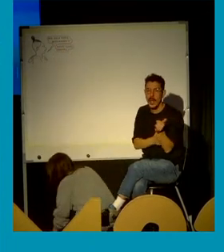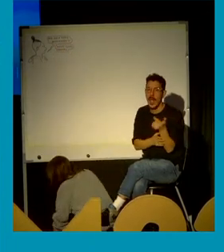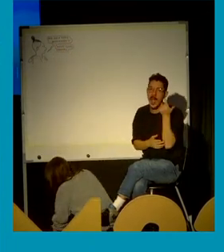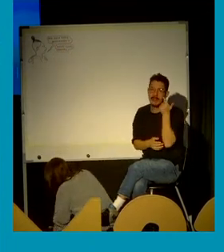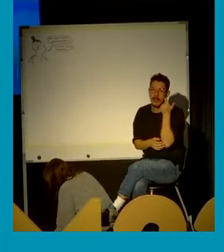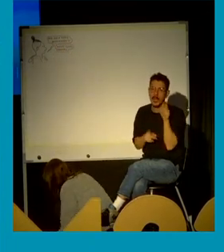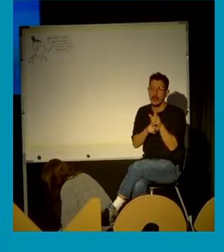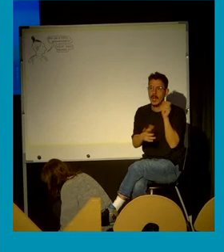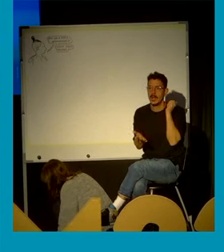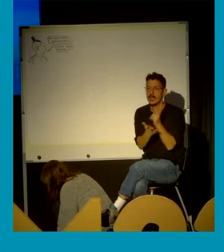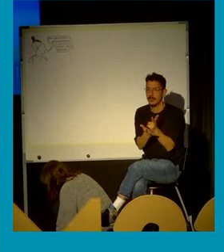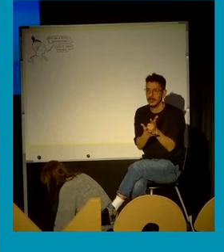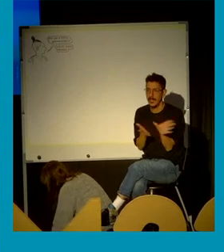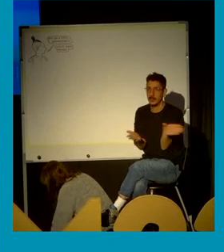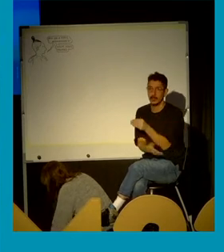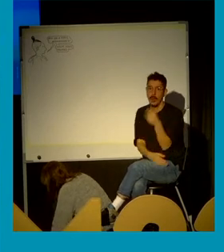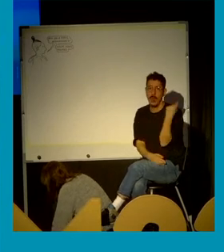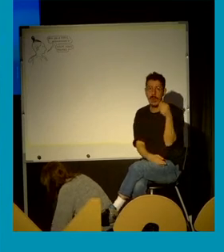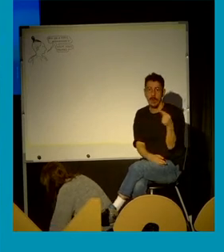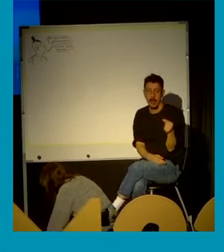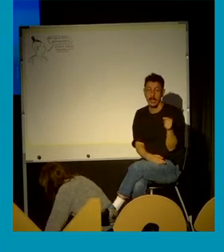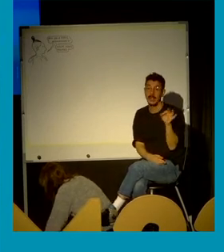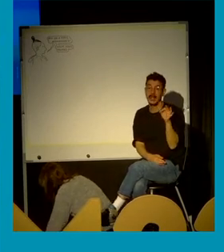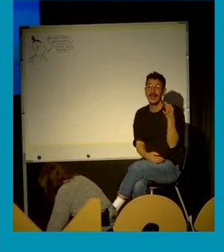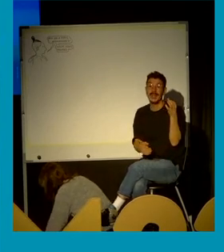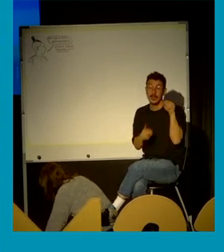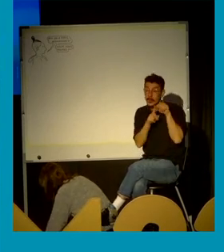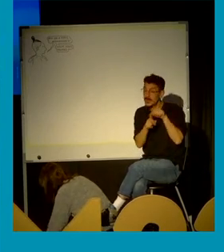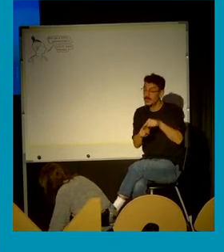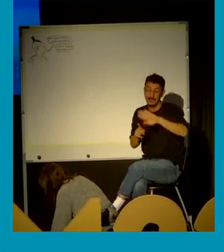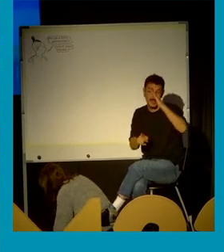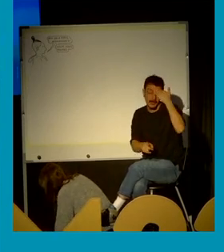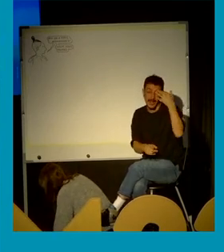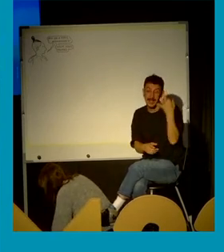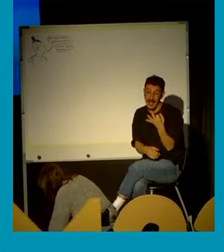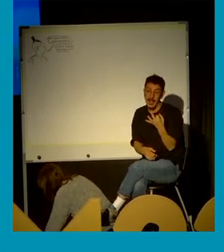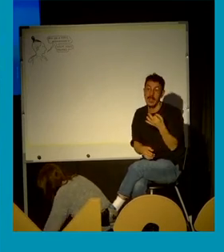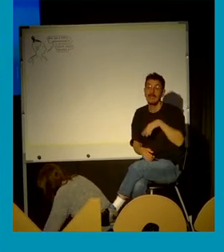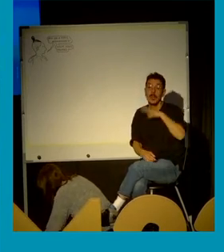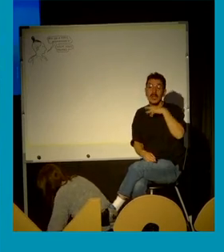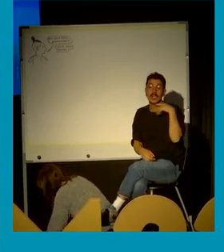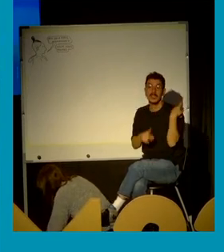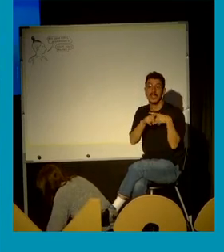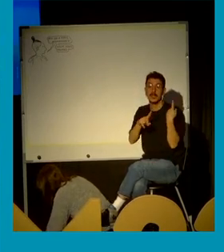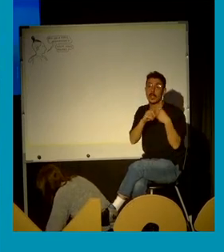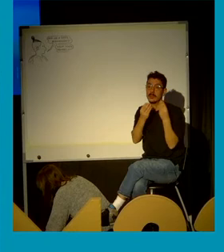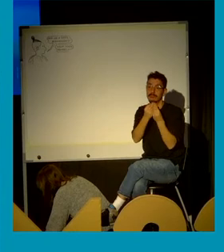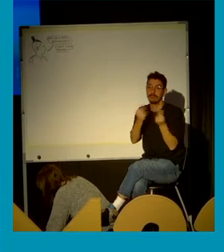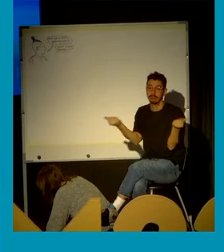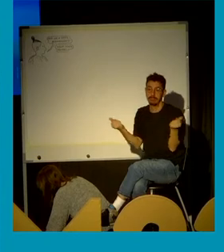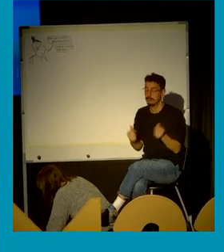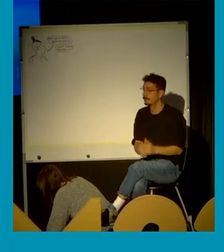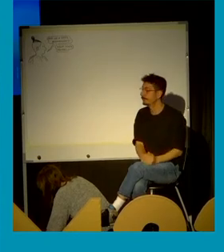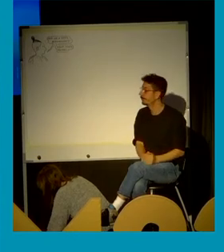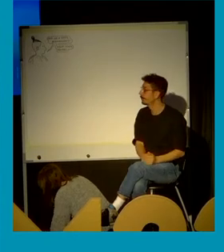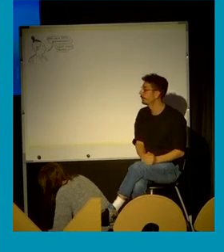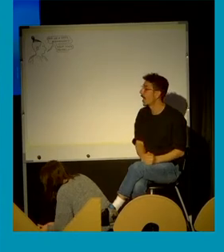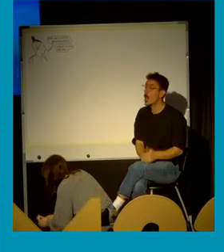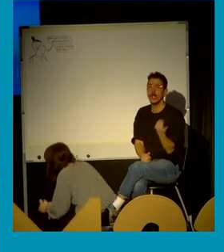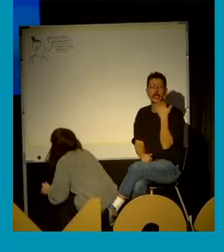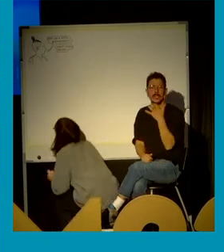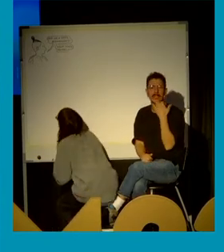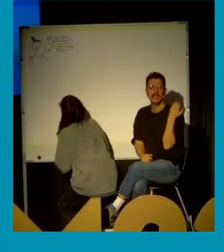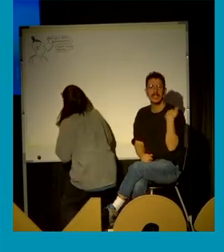tenim totes que és erradicar les violències sexuals. I amb això, no sé si ja tenim la connexió